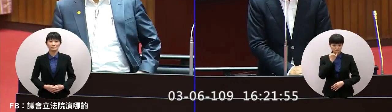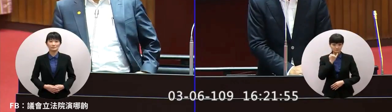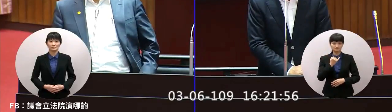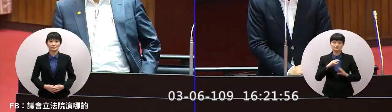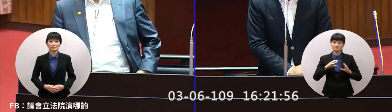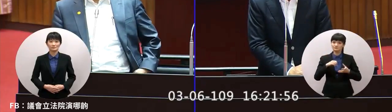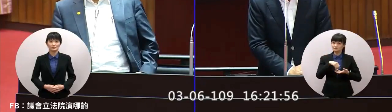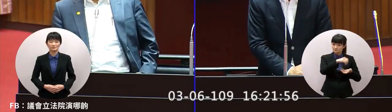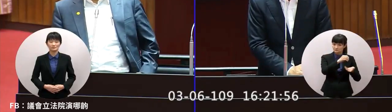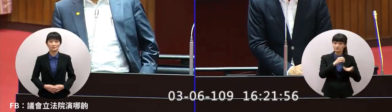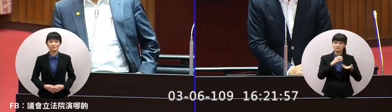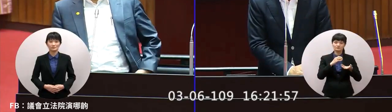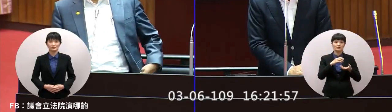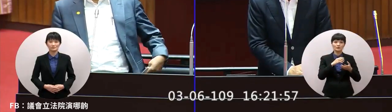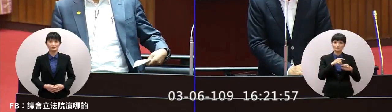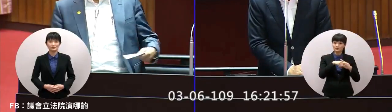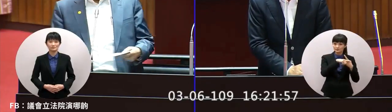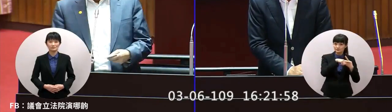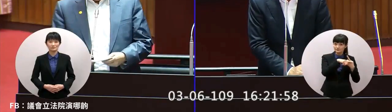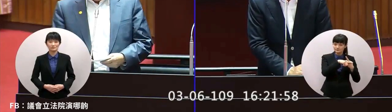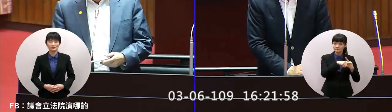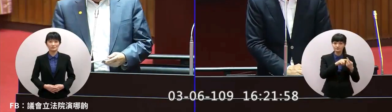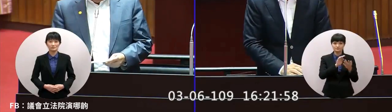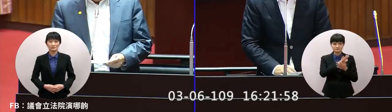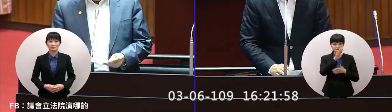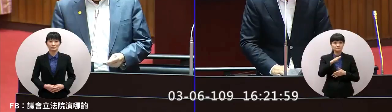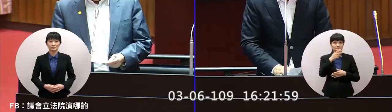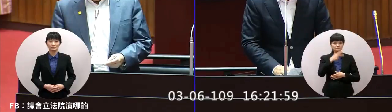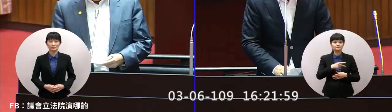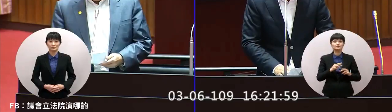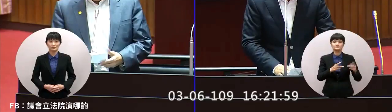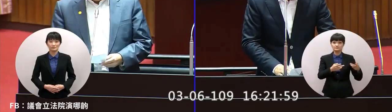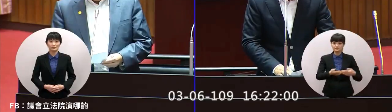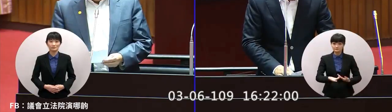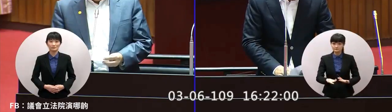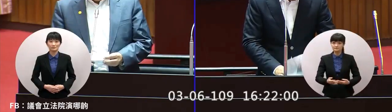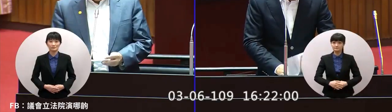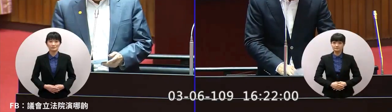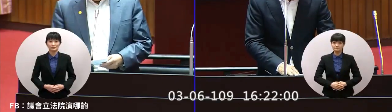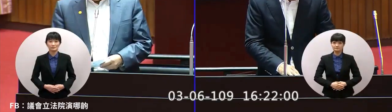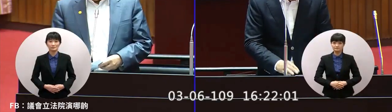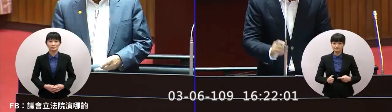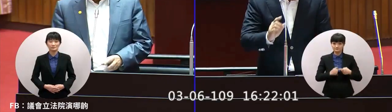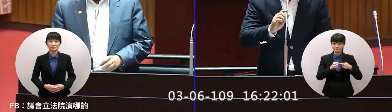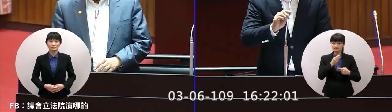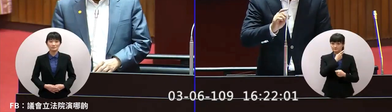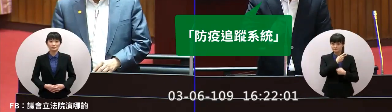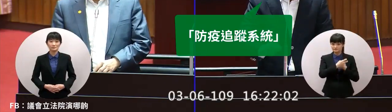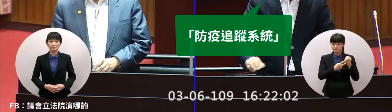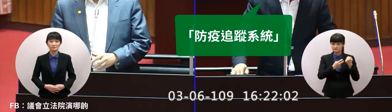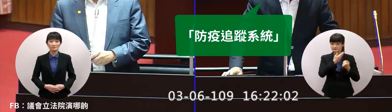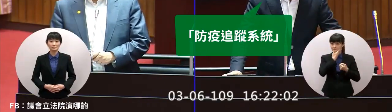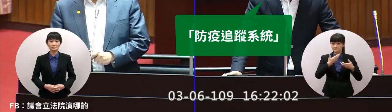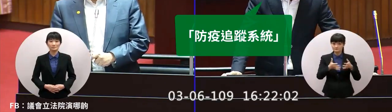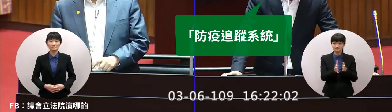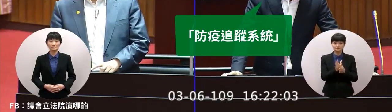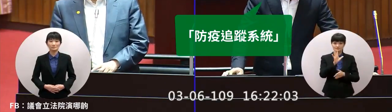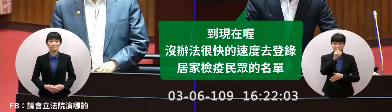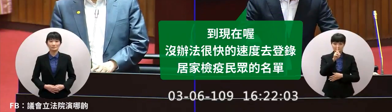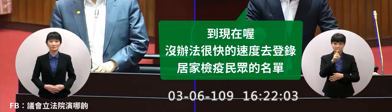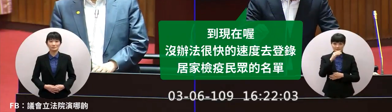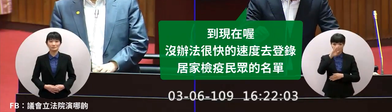等于做一个了解，以后再做相关的修正吼。第一件是安尼吼，咱卫生部有一个这个防疫追踪系